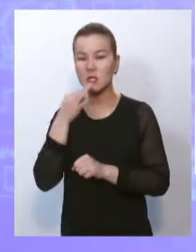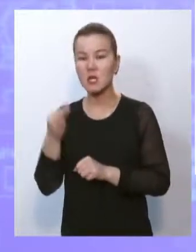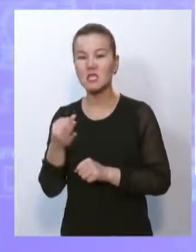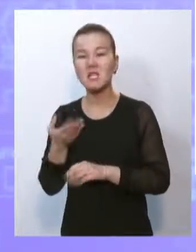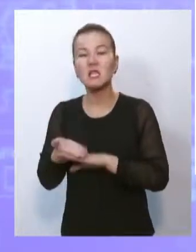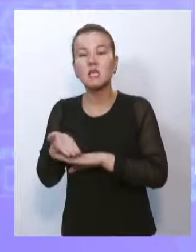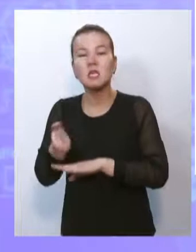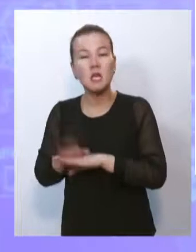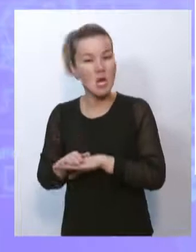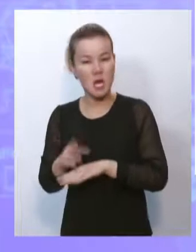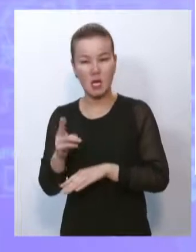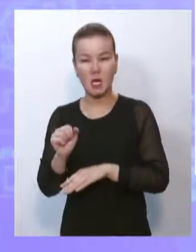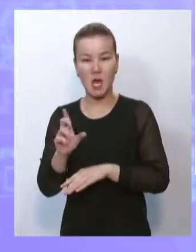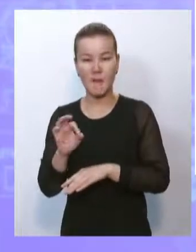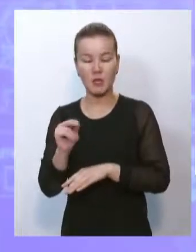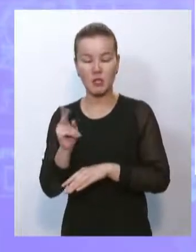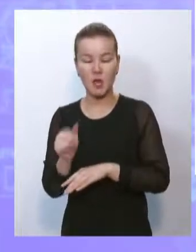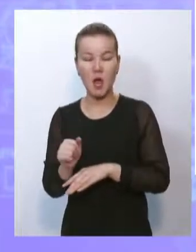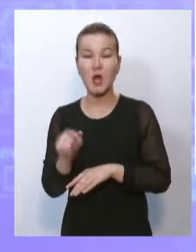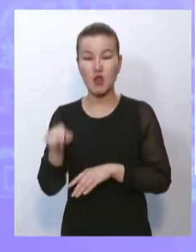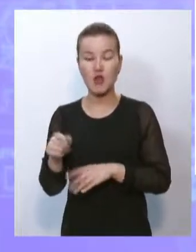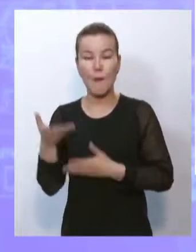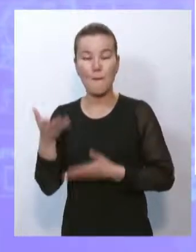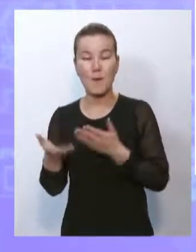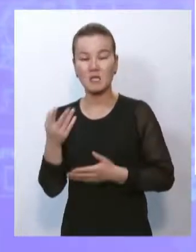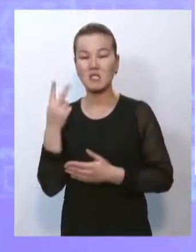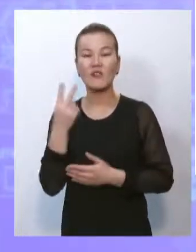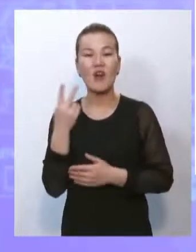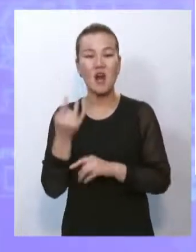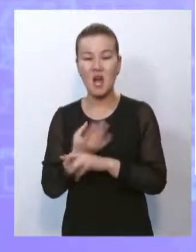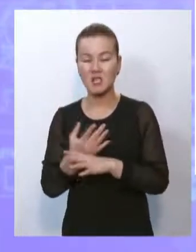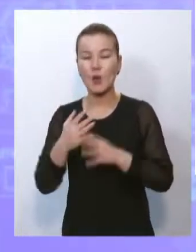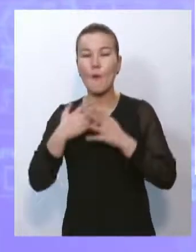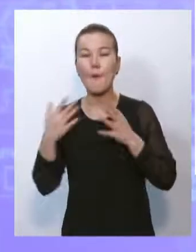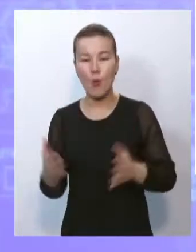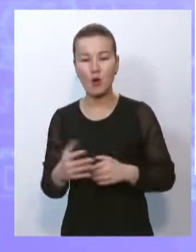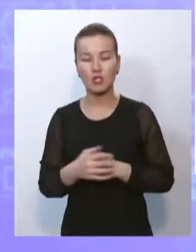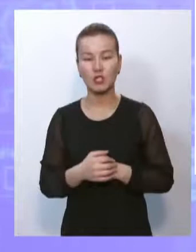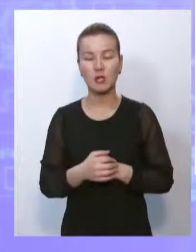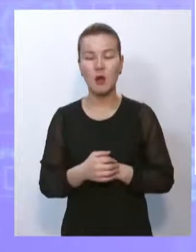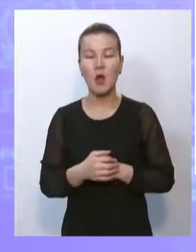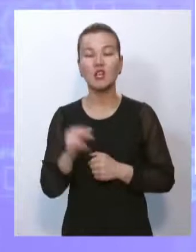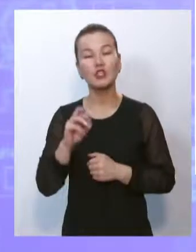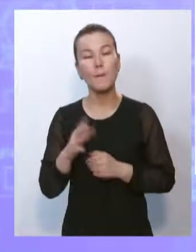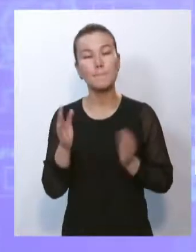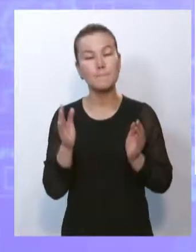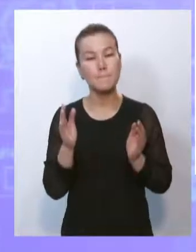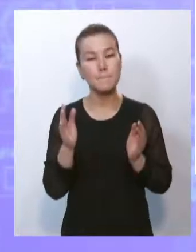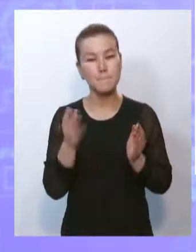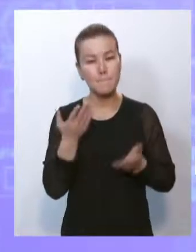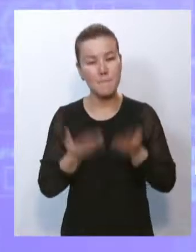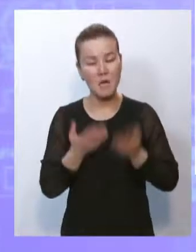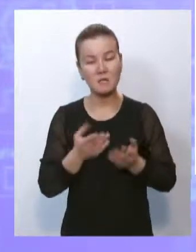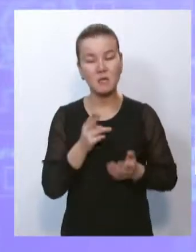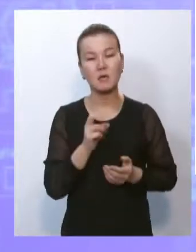кабачка ее масса в два раза больше чем масса кабачка